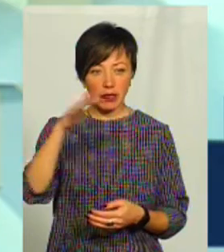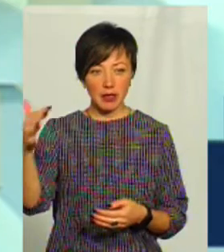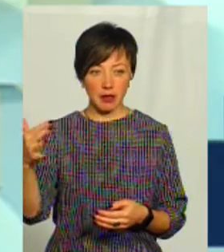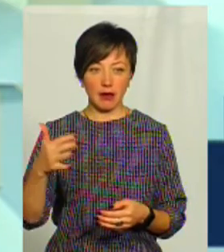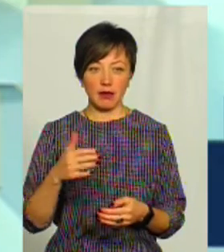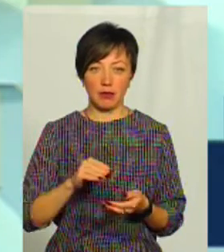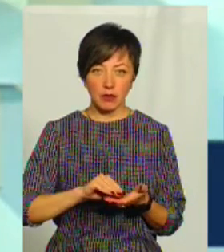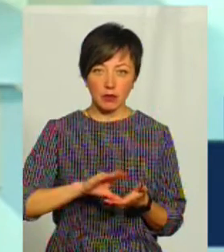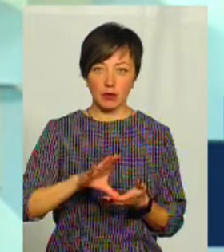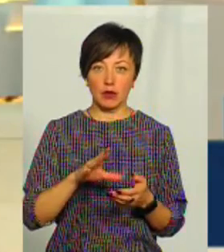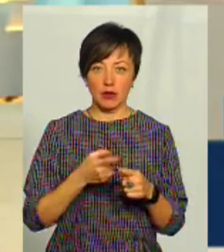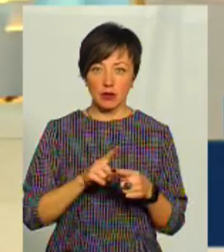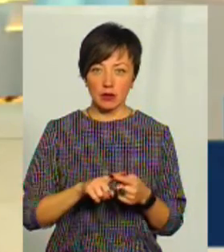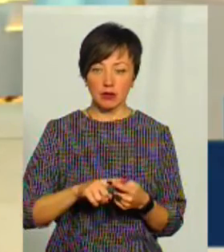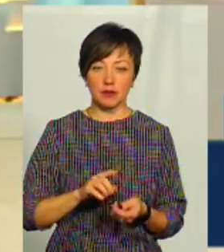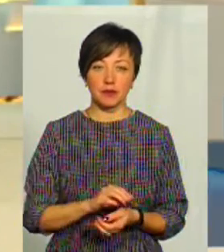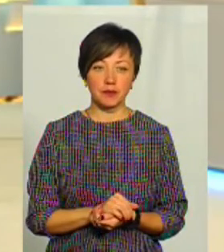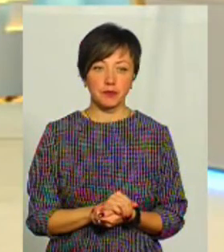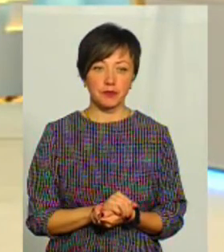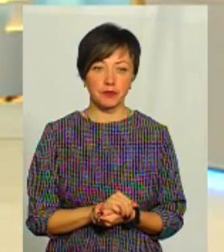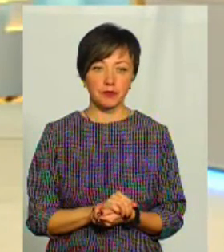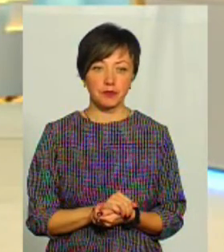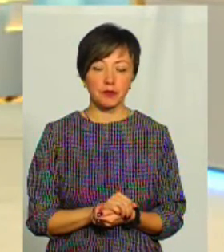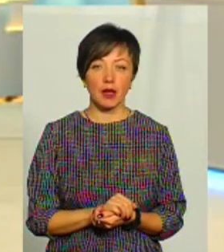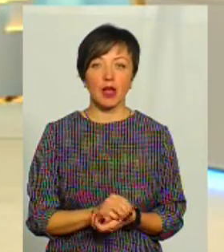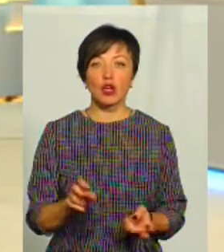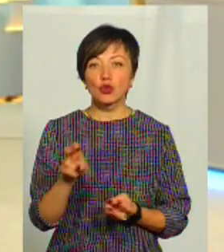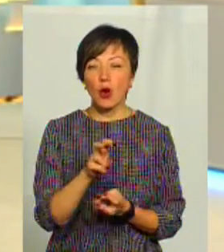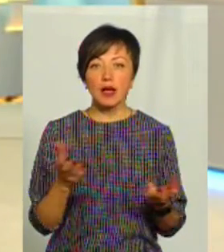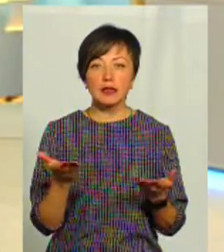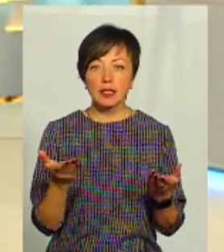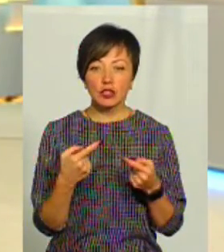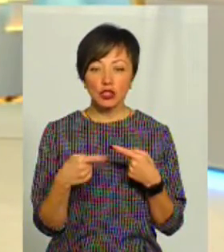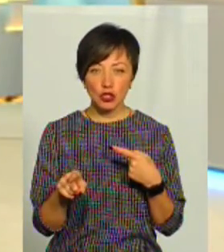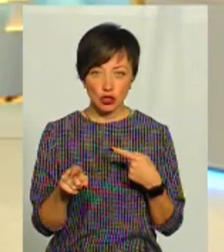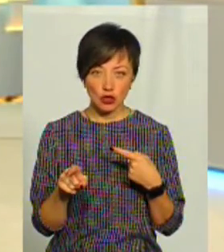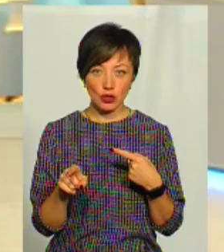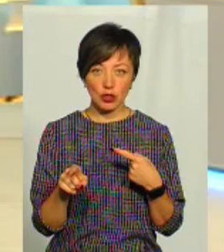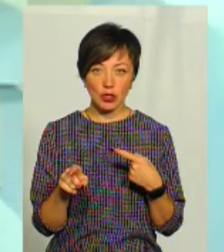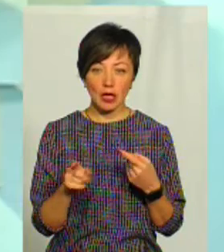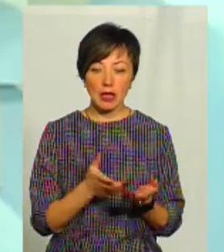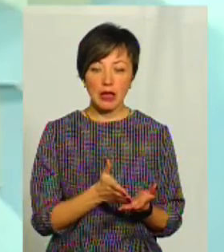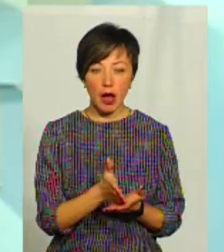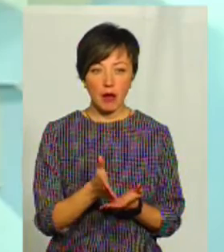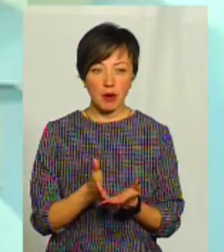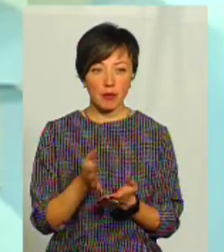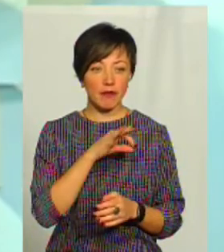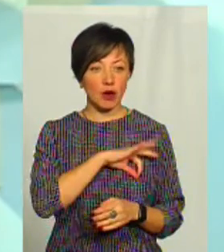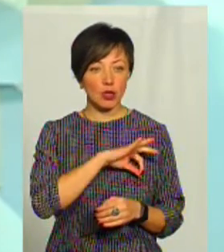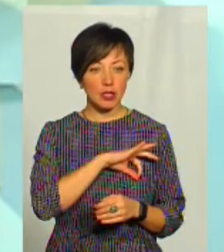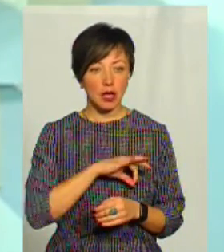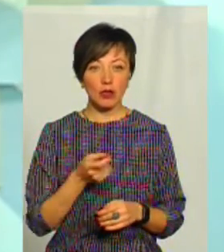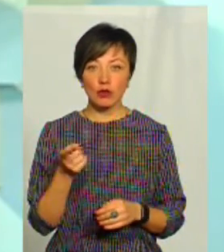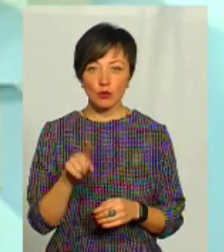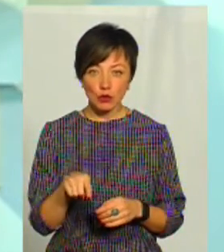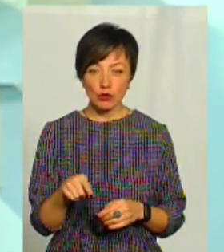відходів, які накопичуються, складуються і так далі. Шукати якісь інші напрямки його використання,